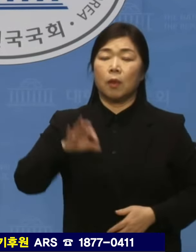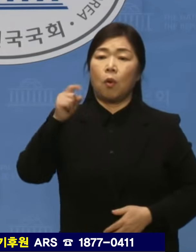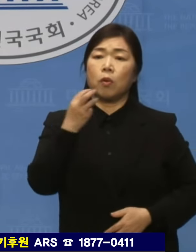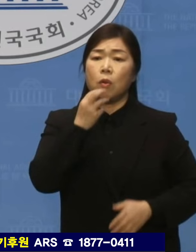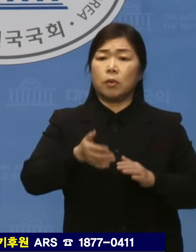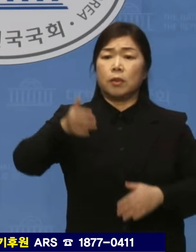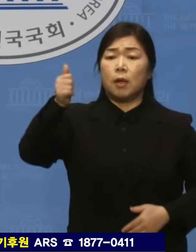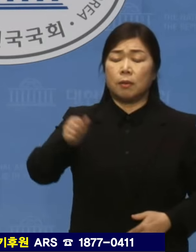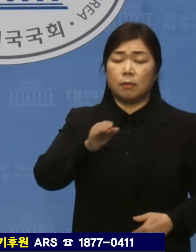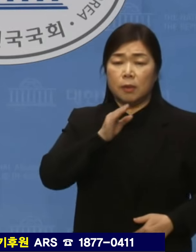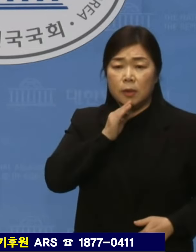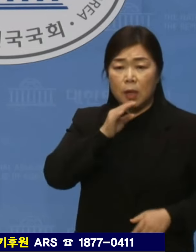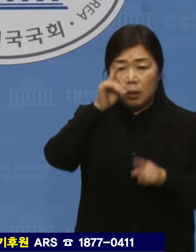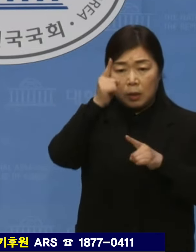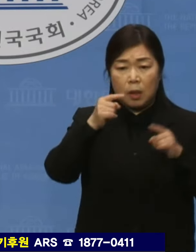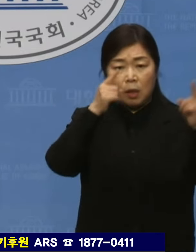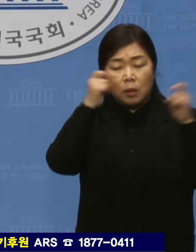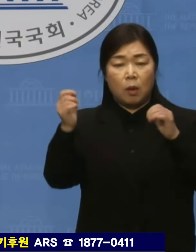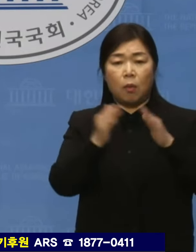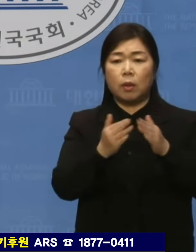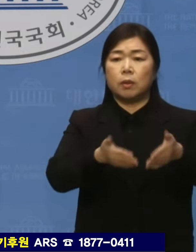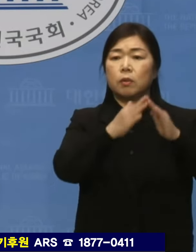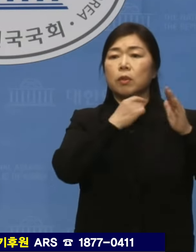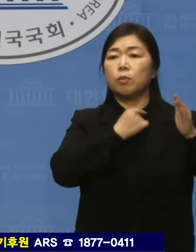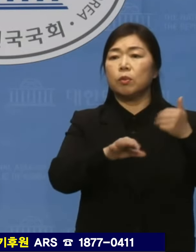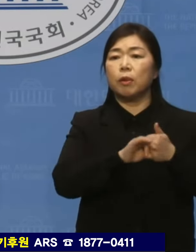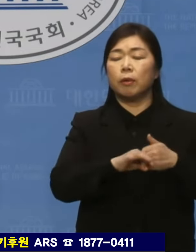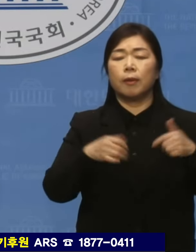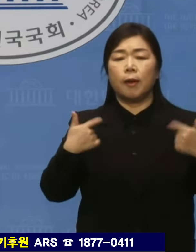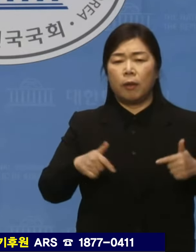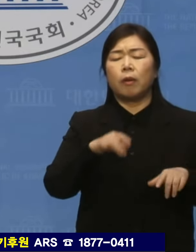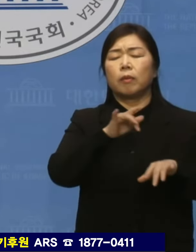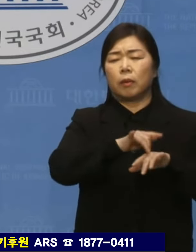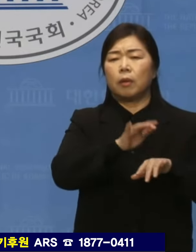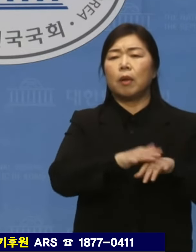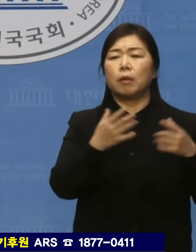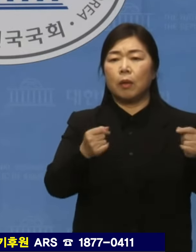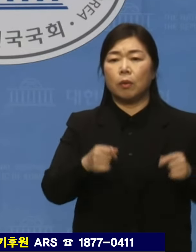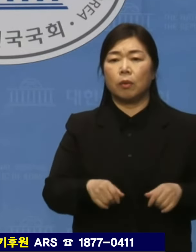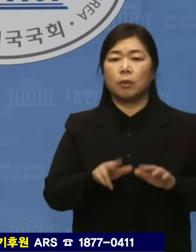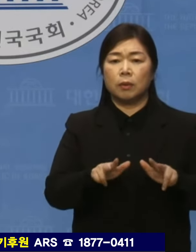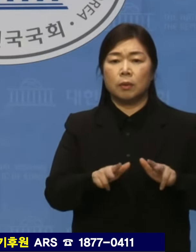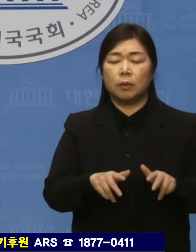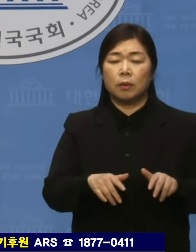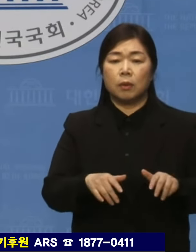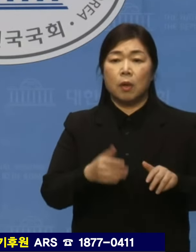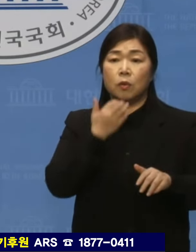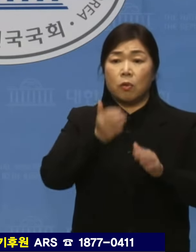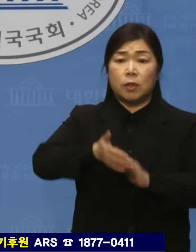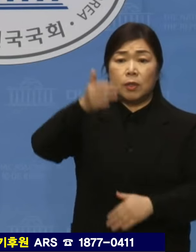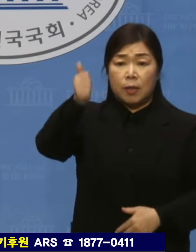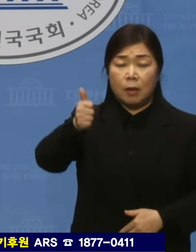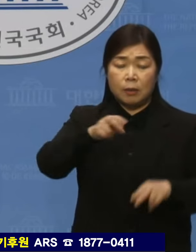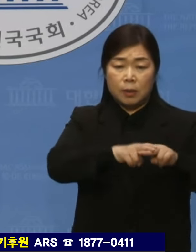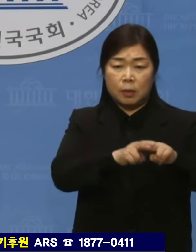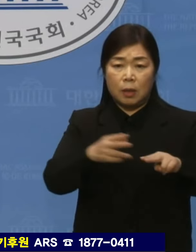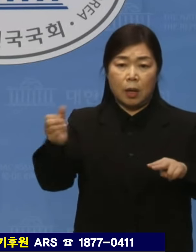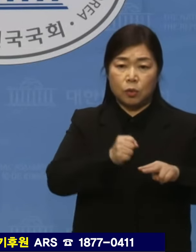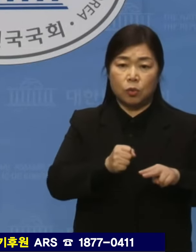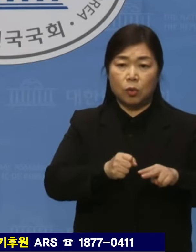오세훈 시장이 진정 이승만 기념관을 세우고 싶다면 늘 하던 대로 직을 걸고 주민투표라도